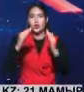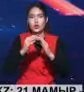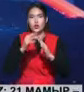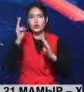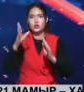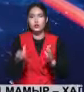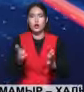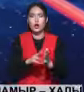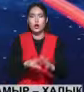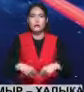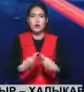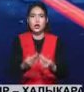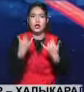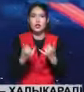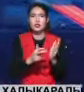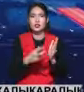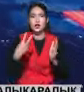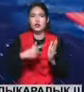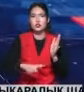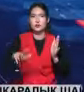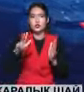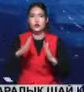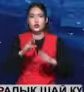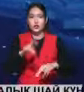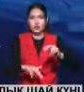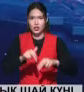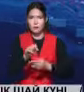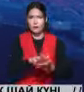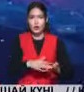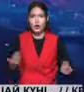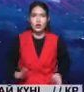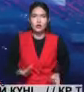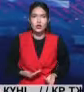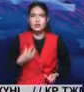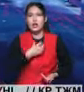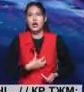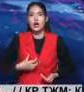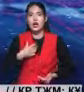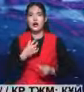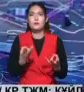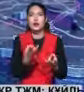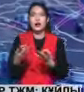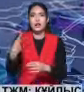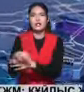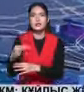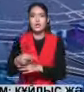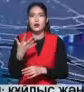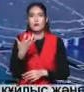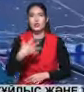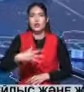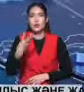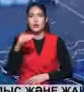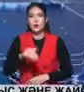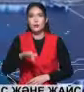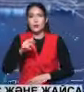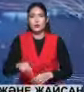пәтерлерге қоныстанды. Қазір 873 үй салынып жатыр. Тұрғындарға аса қажетті дүние мүлік сатып алу үшін 553 мың теңгеге